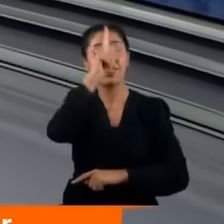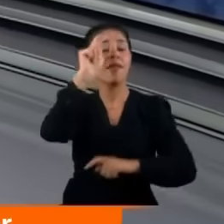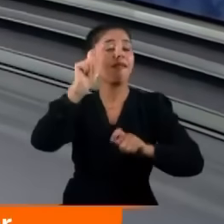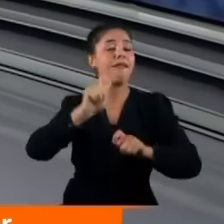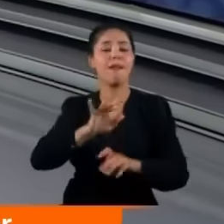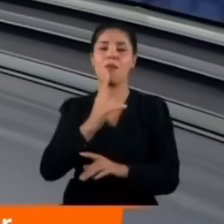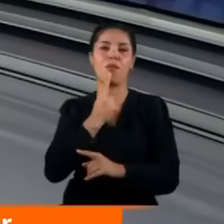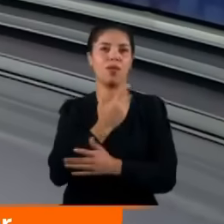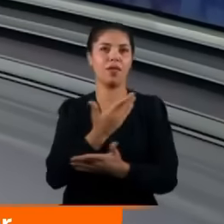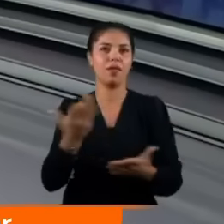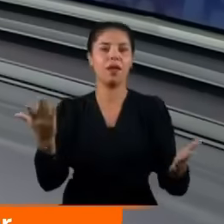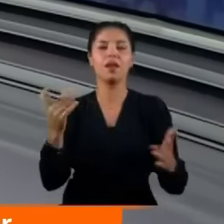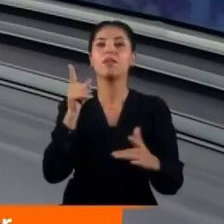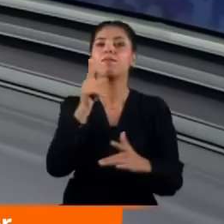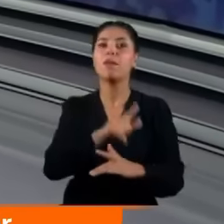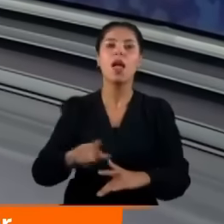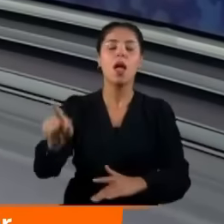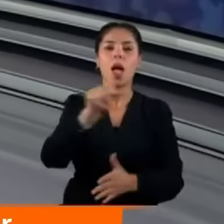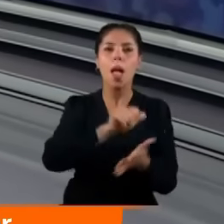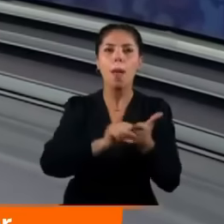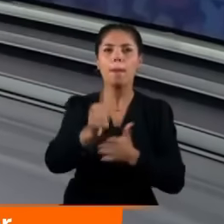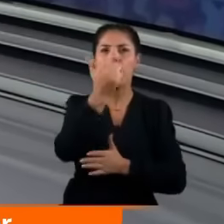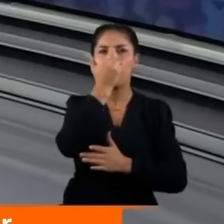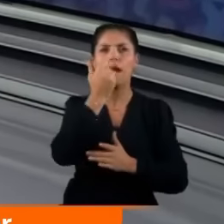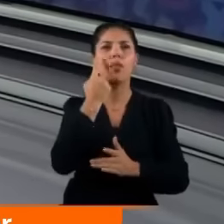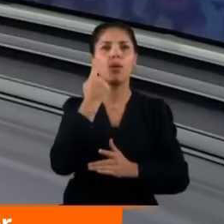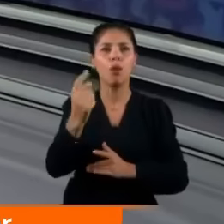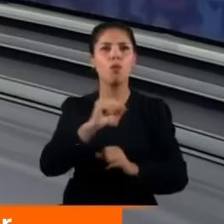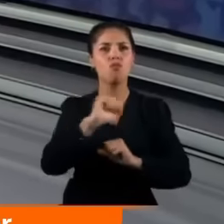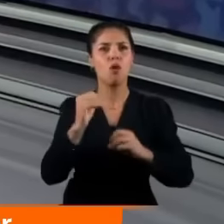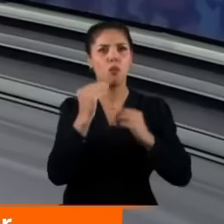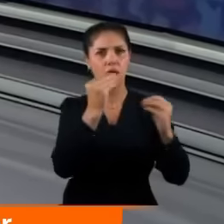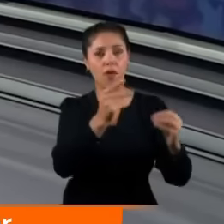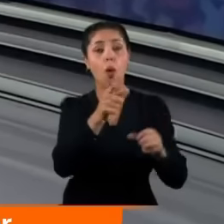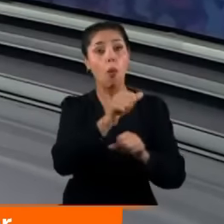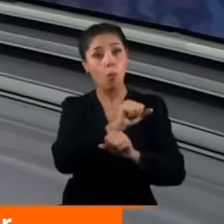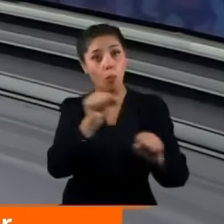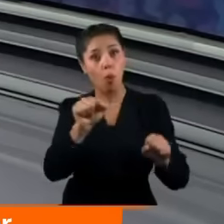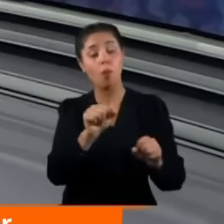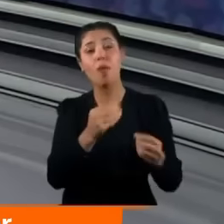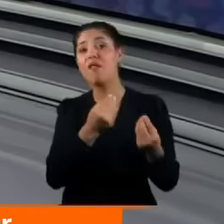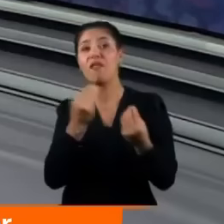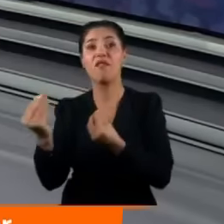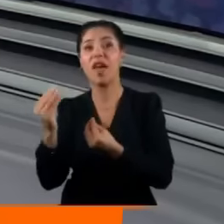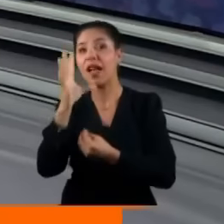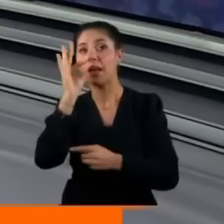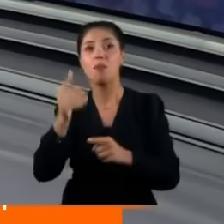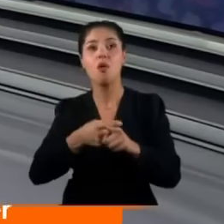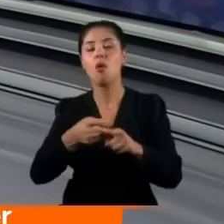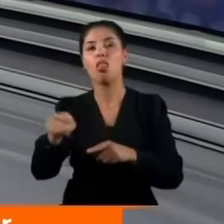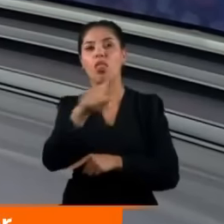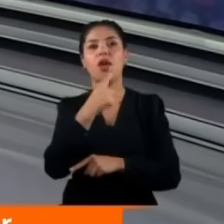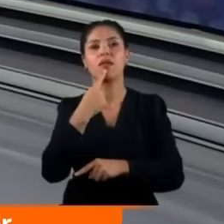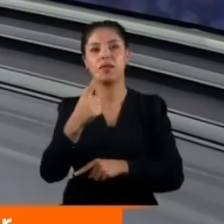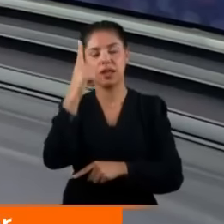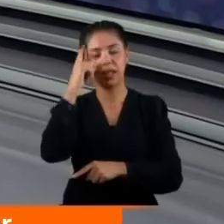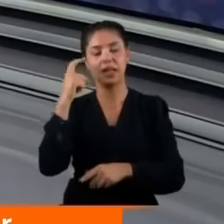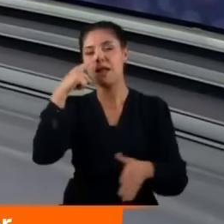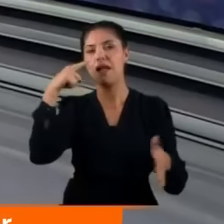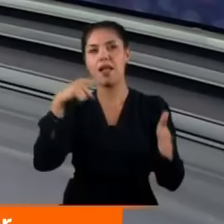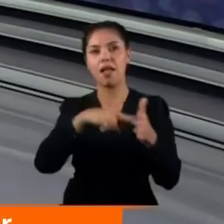da hatırlattı. Dökülen her damla kana bomba atan kadar o bombaları temin edenler de ortak dedi. İsrail'in